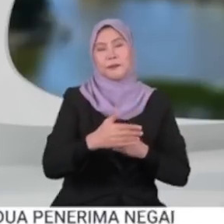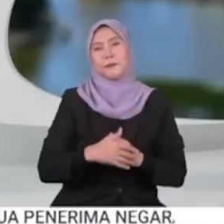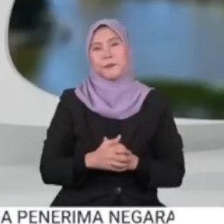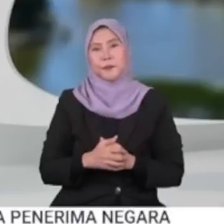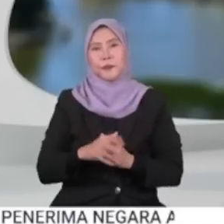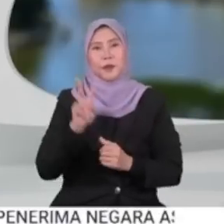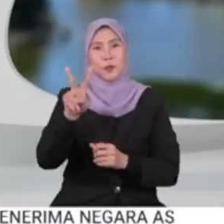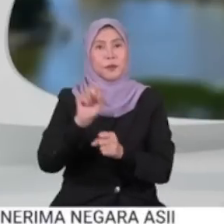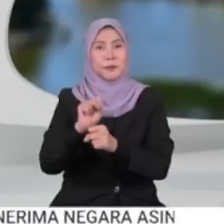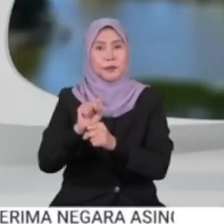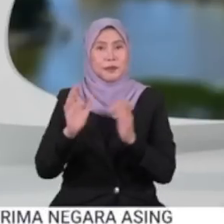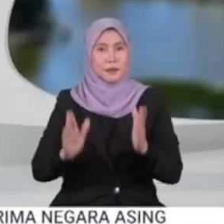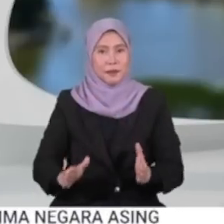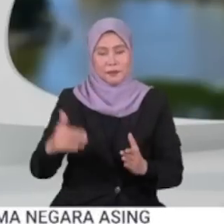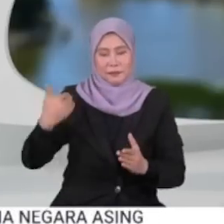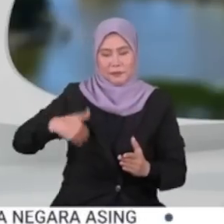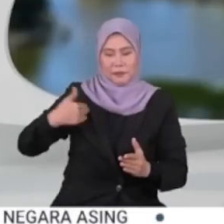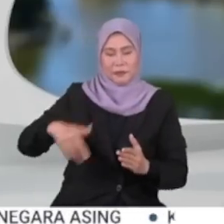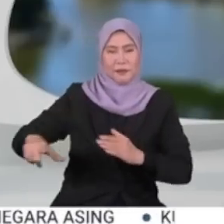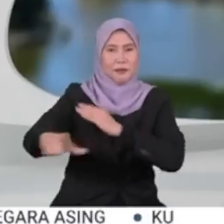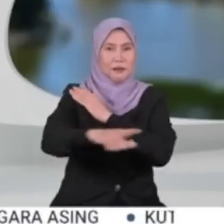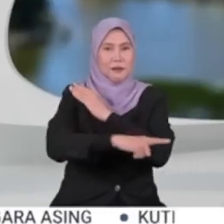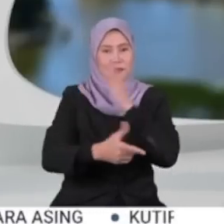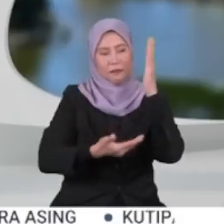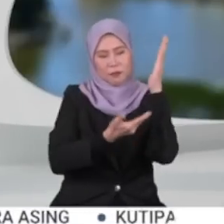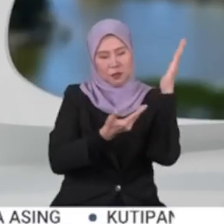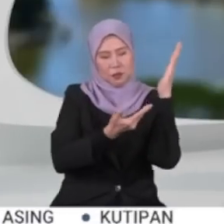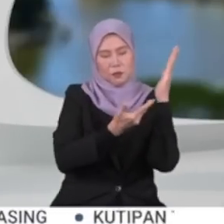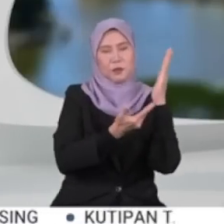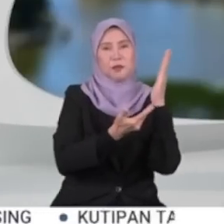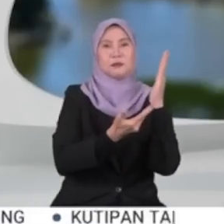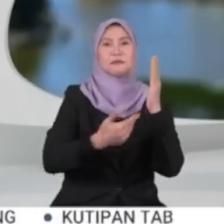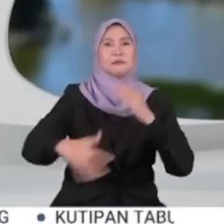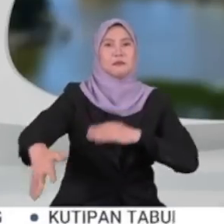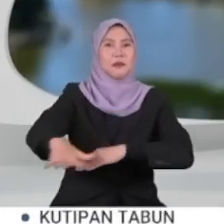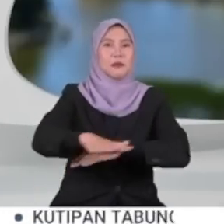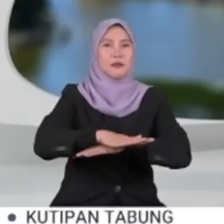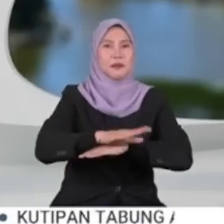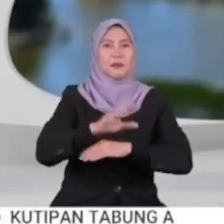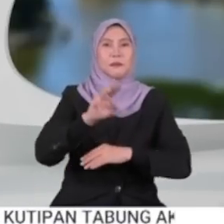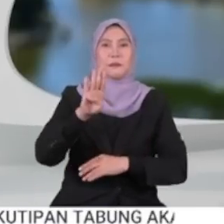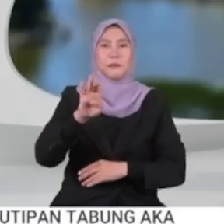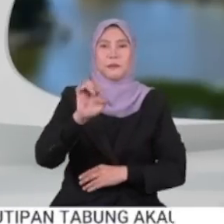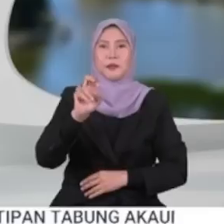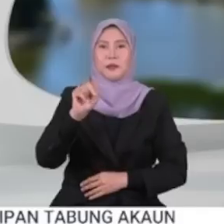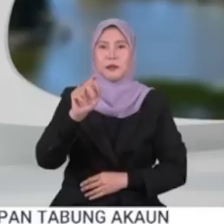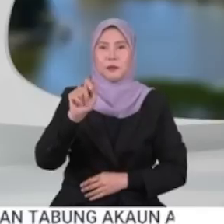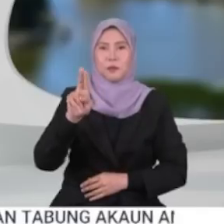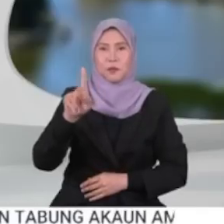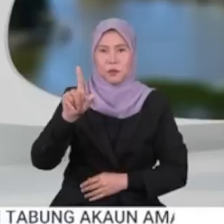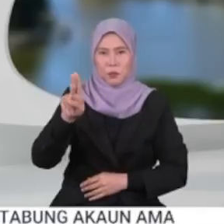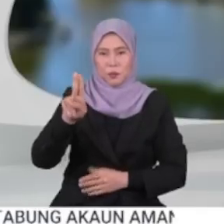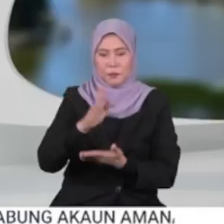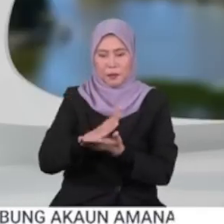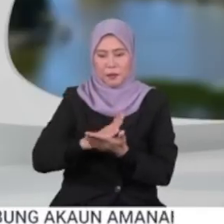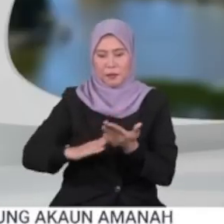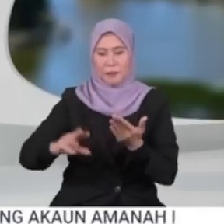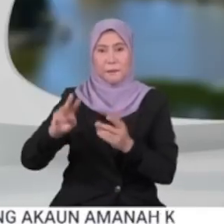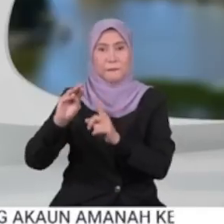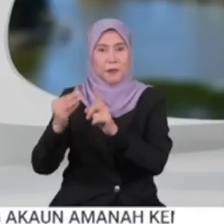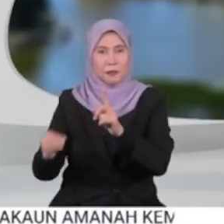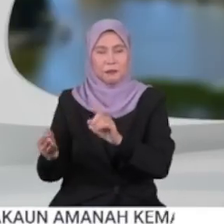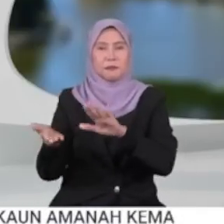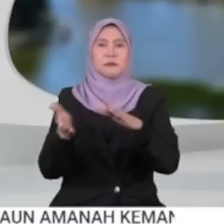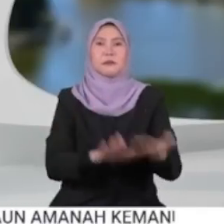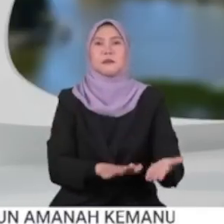Dua pekerja warga asing sebuah ladang kelapa sawit di Jalan Pesisir Pantai Miri Bintulu, Suainiah di bahagian Miri,